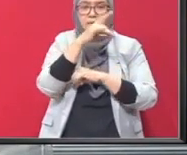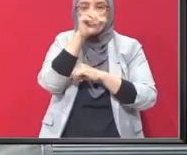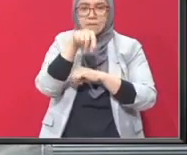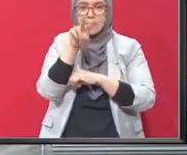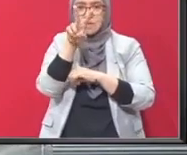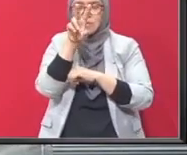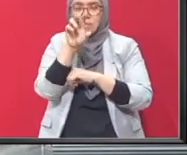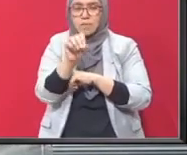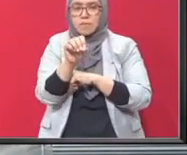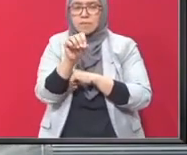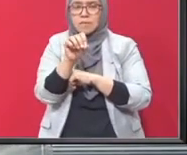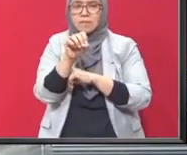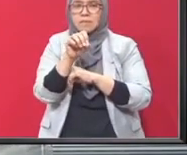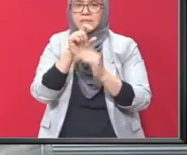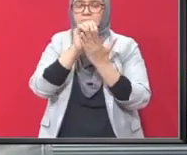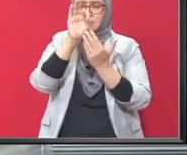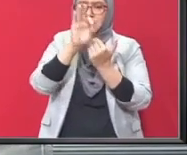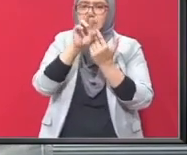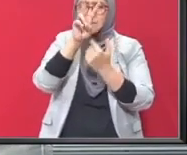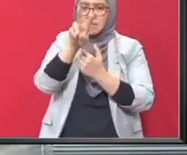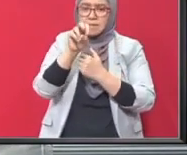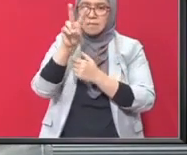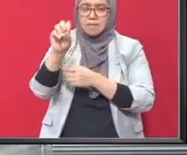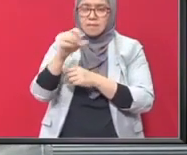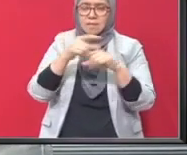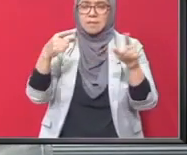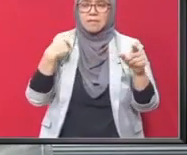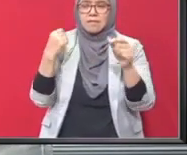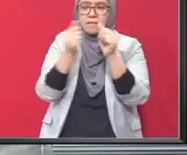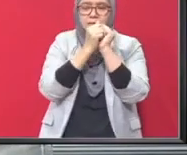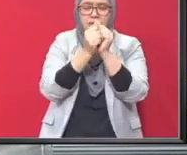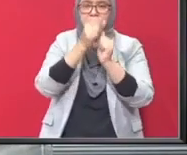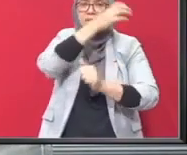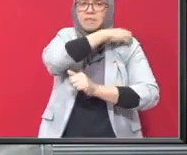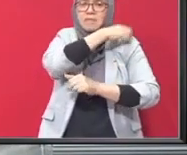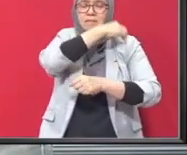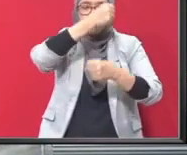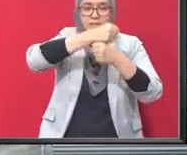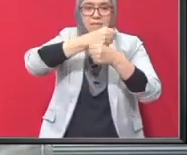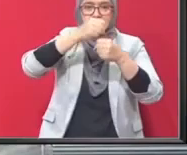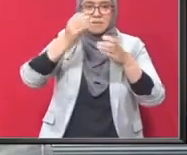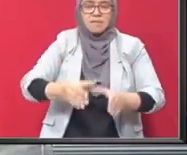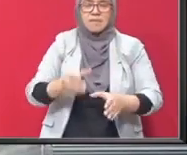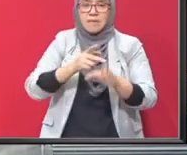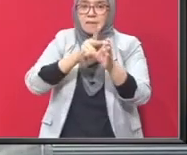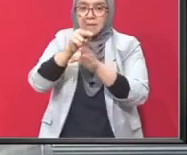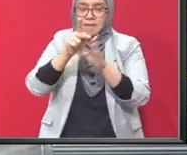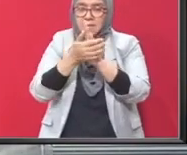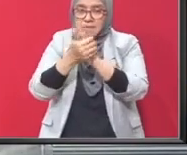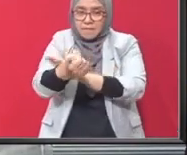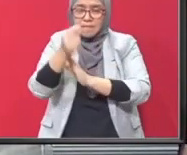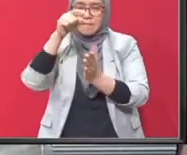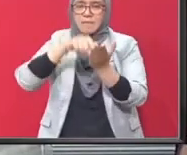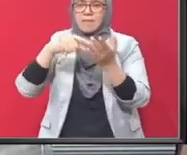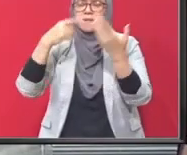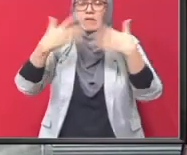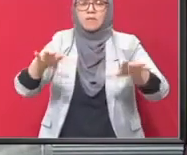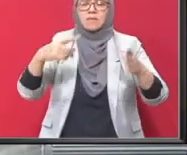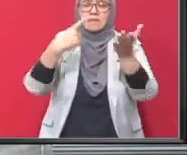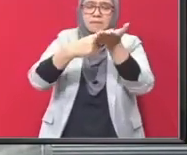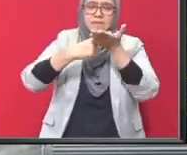Feb 25 Nah bersama dengan pegawai tenaga kejam yang Mahe pekerja-pekerja yang mahir telah Kita